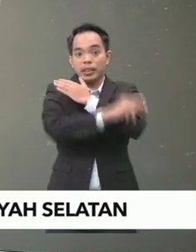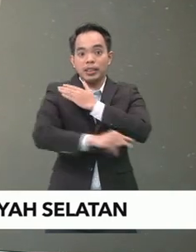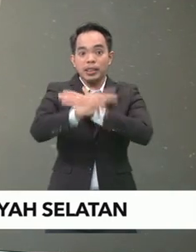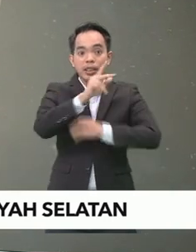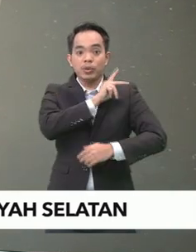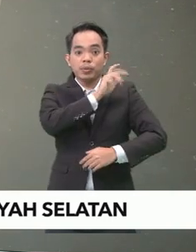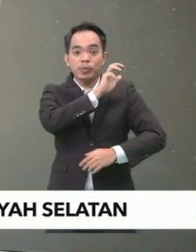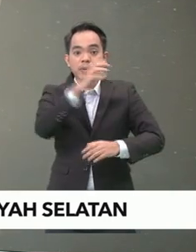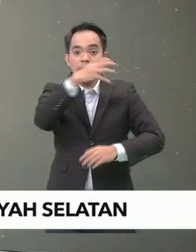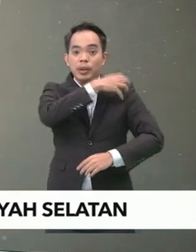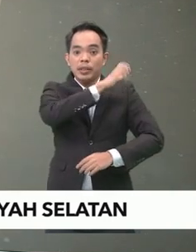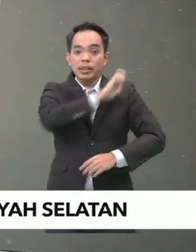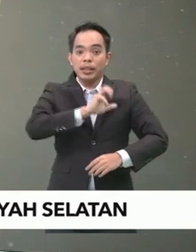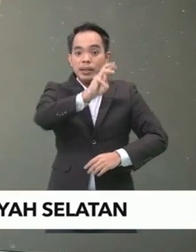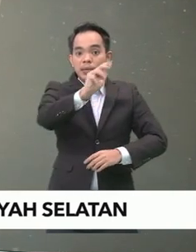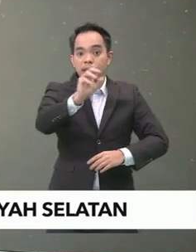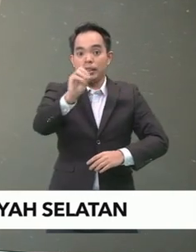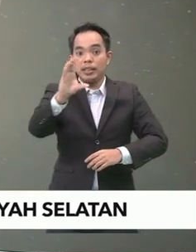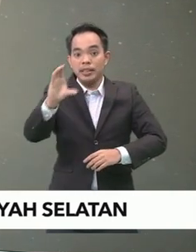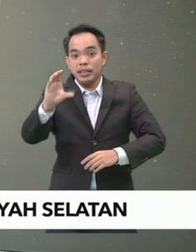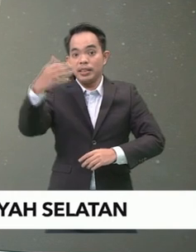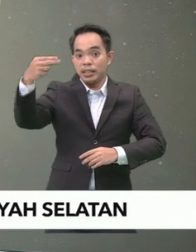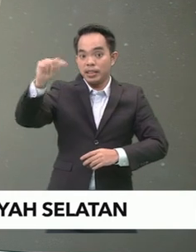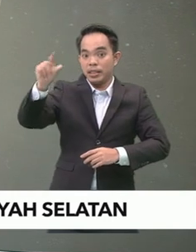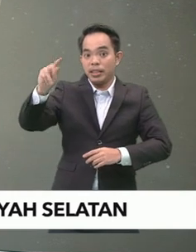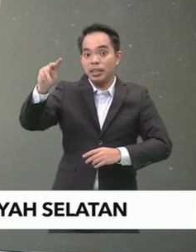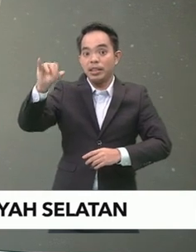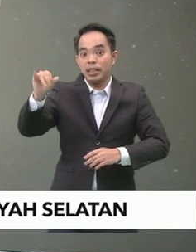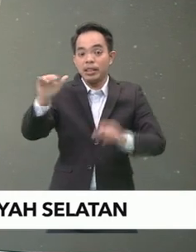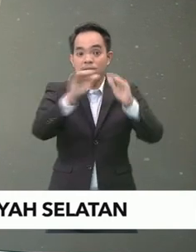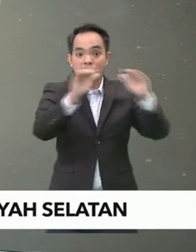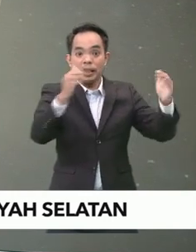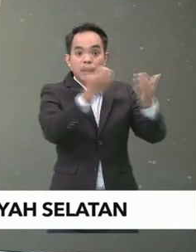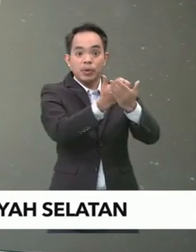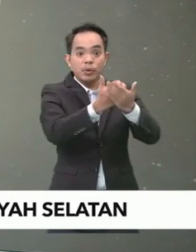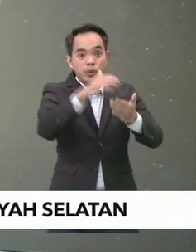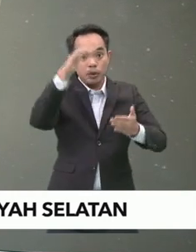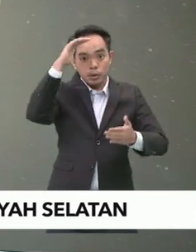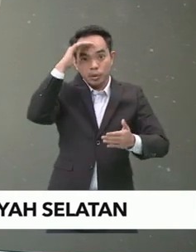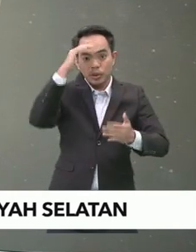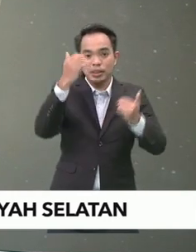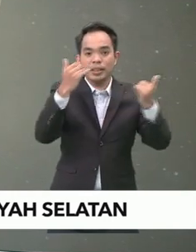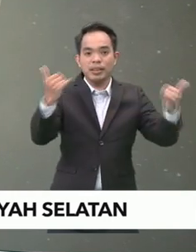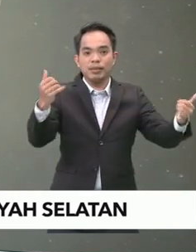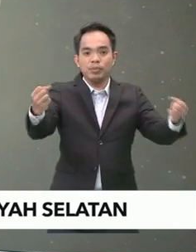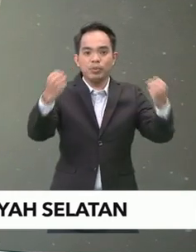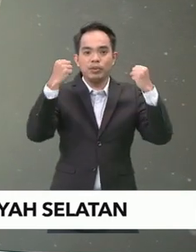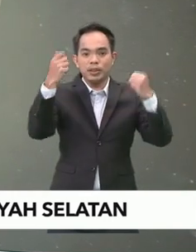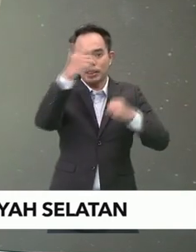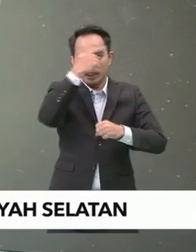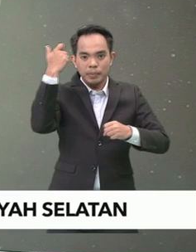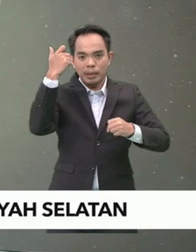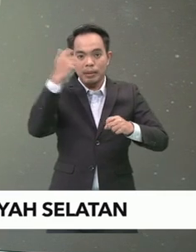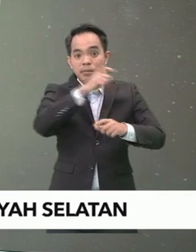Ketua Pegawai Eksekutif MTDC Muhammad Hazani Hassan berkata kedudukan ekonomi Johor yang dilihat semakin kukuh adalah antara